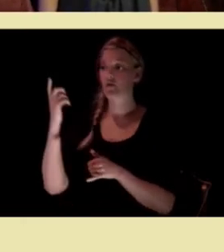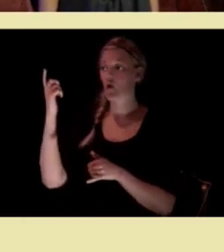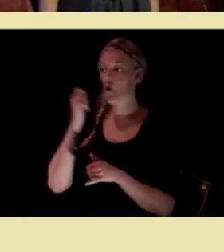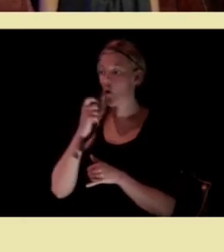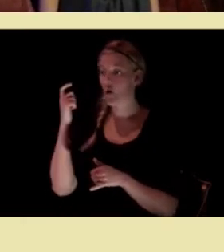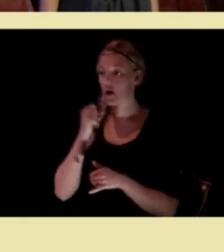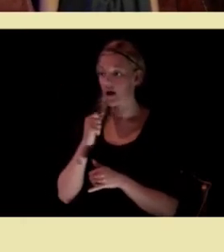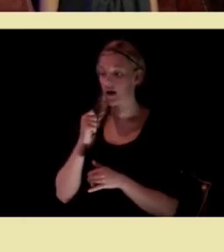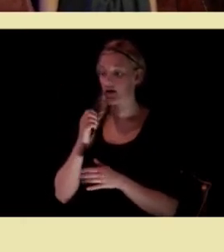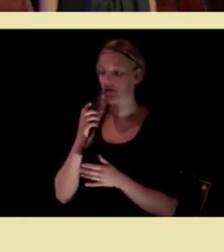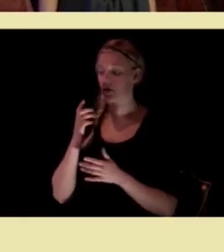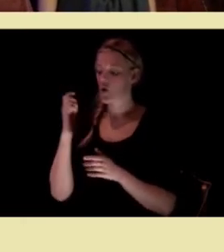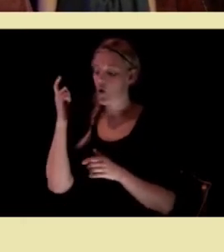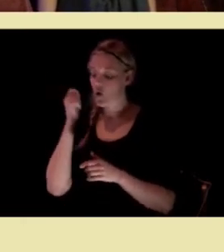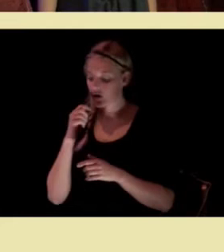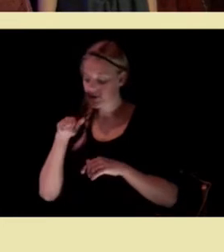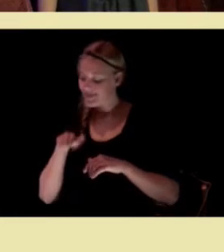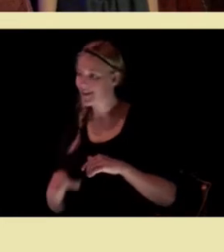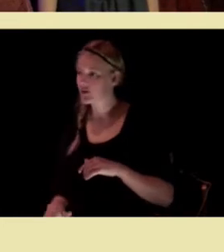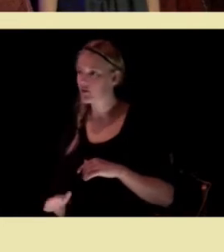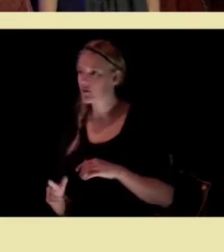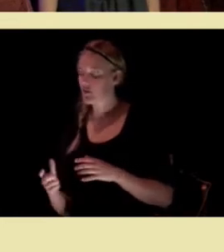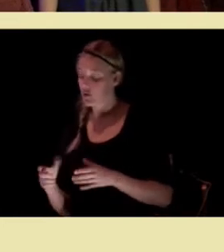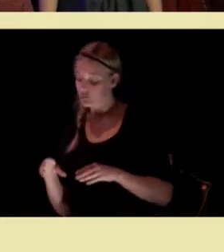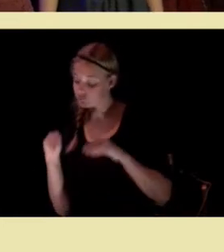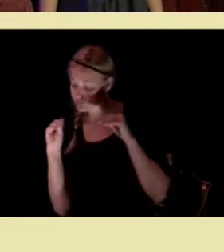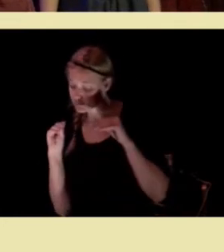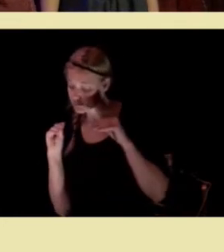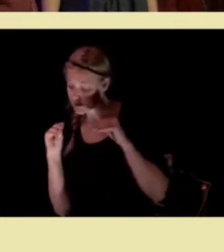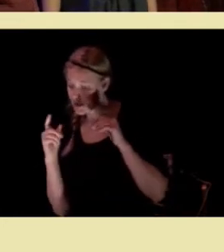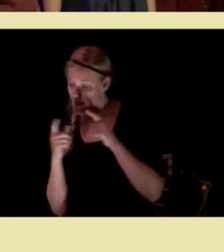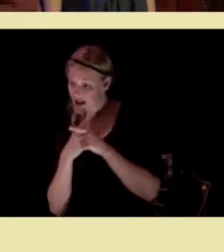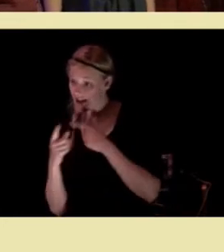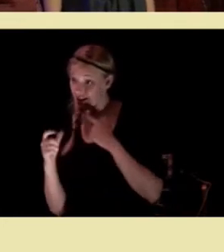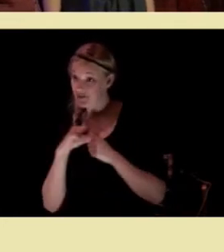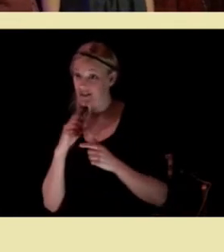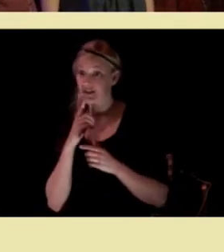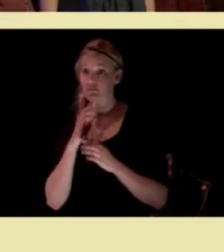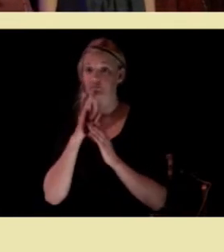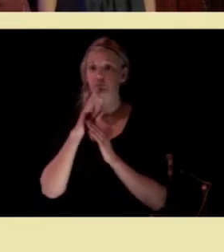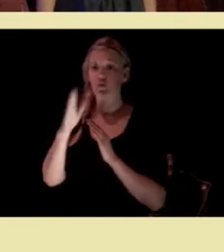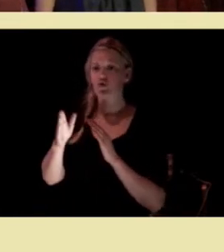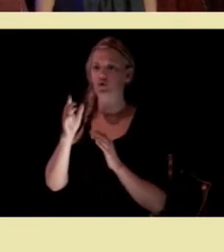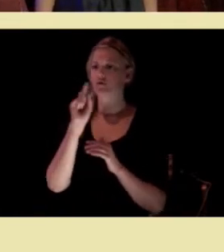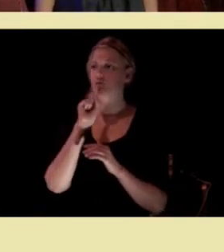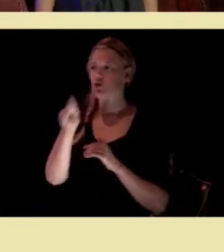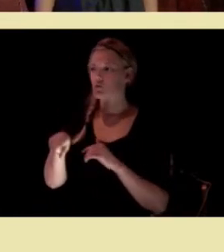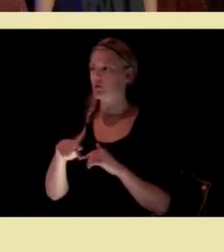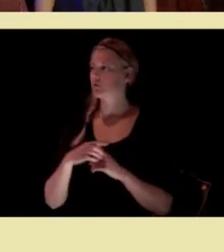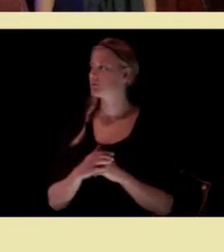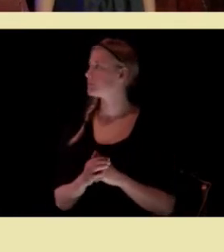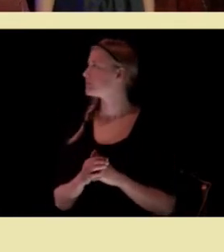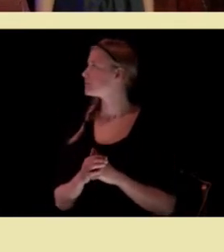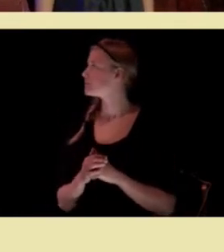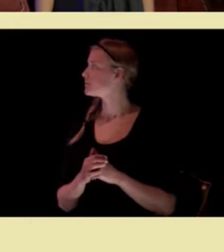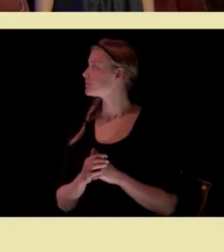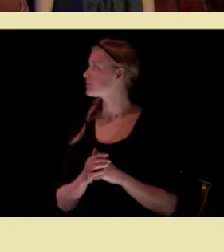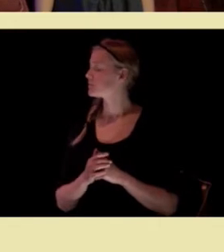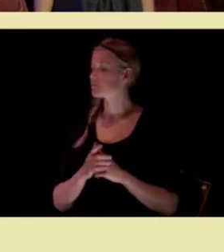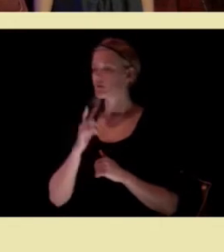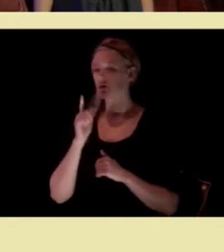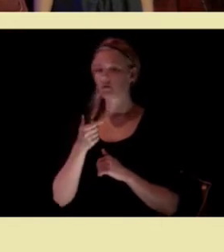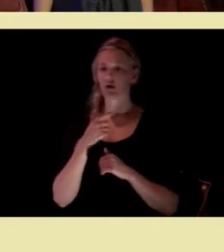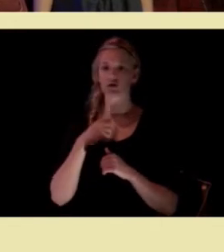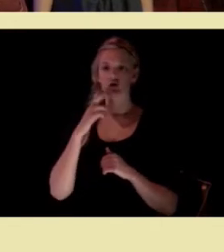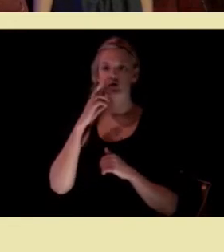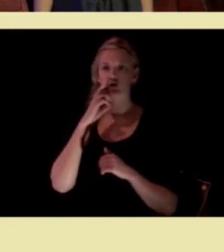til, om man lytter nedover for å forstå, som de sier, eller om man bare stiller bortover spørsmål. For da det bare at vi har et